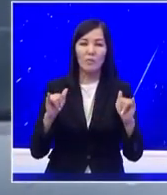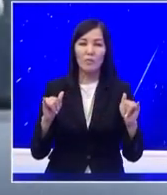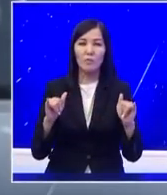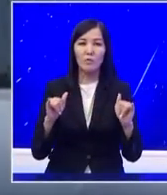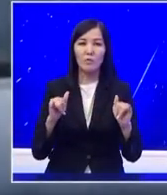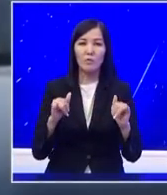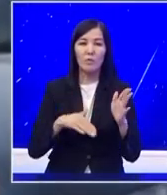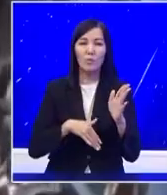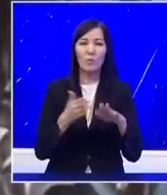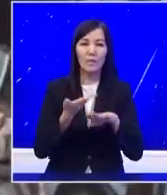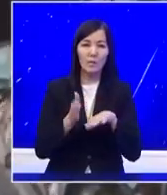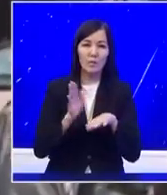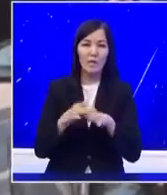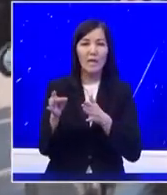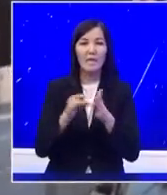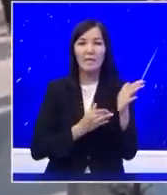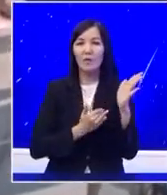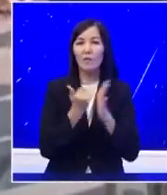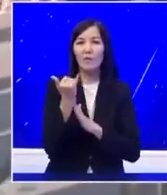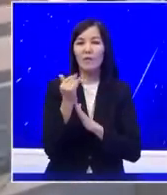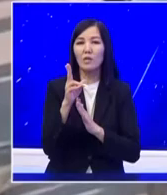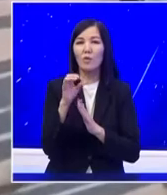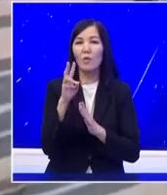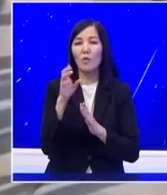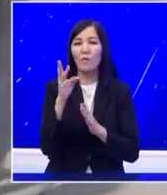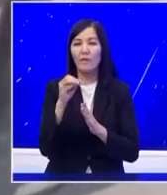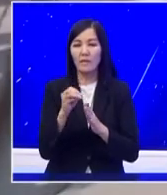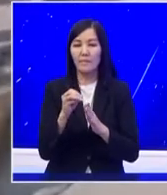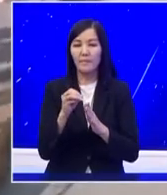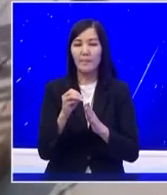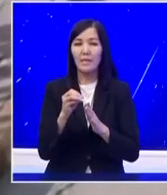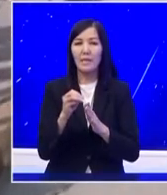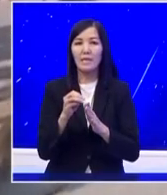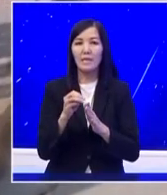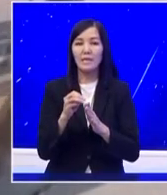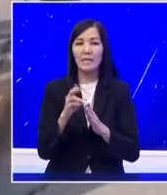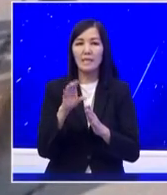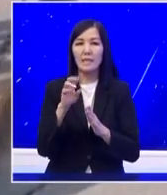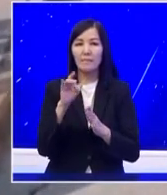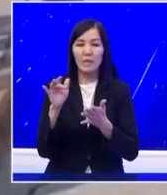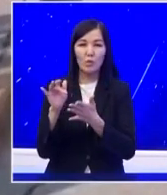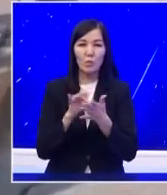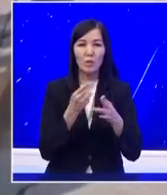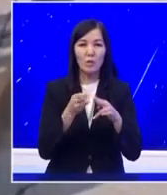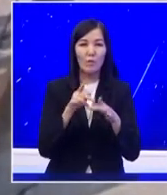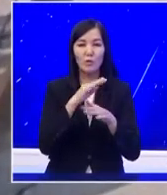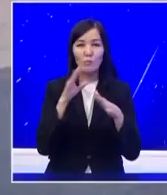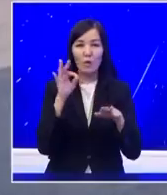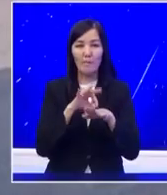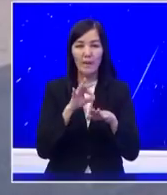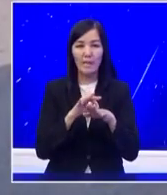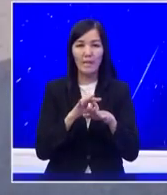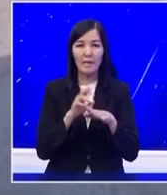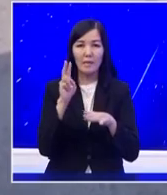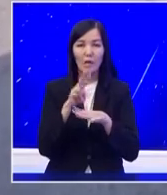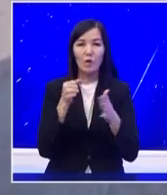этой стране, а также резкое увеличение числа выявленных зараженных коронавирусом среди сербских туристов. Ограничение на поездки будет